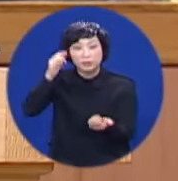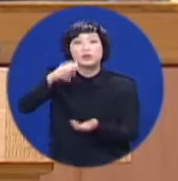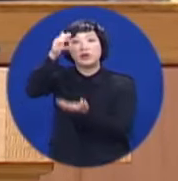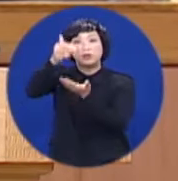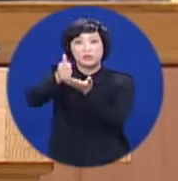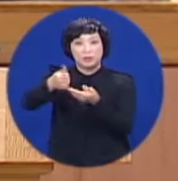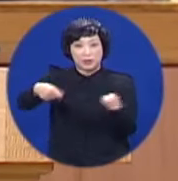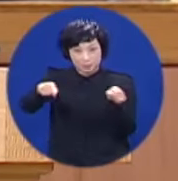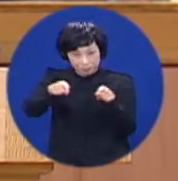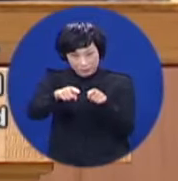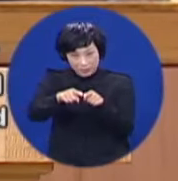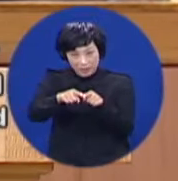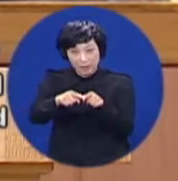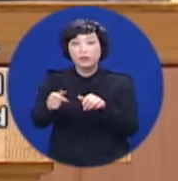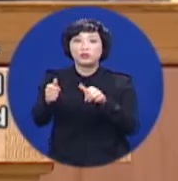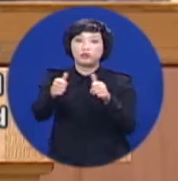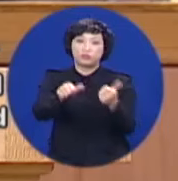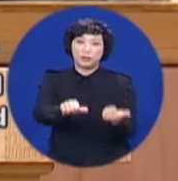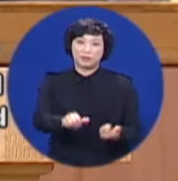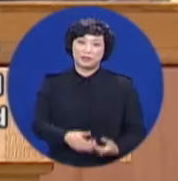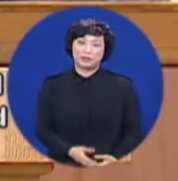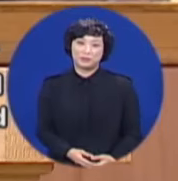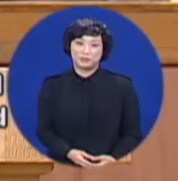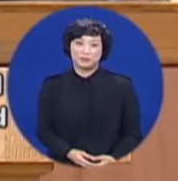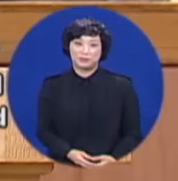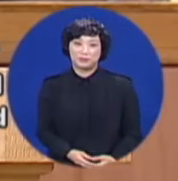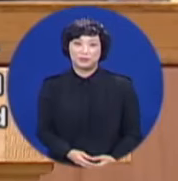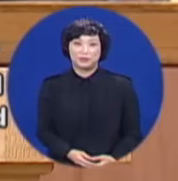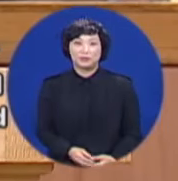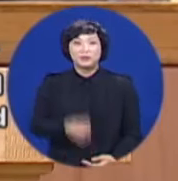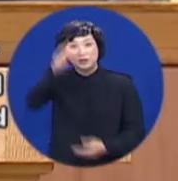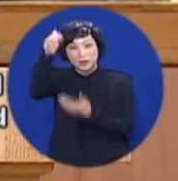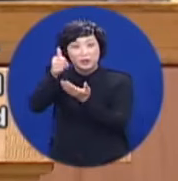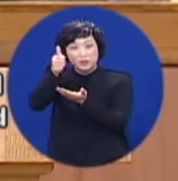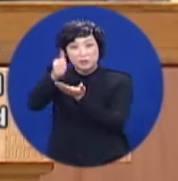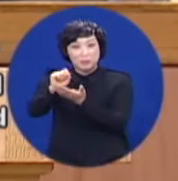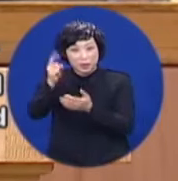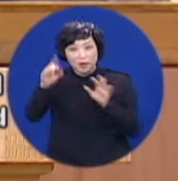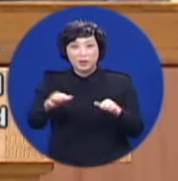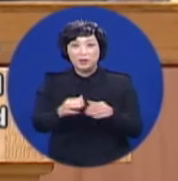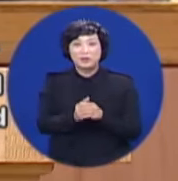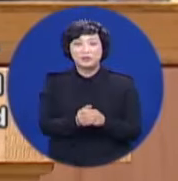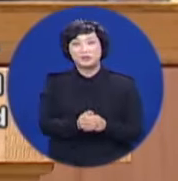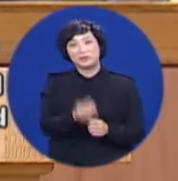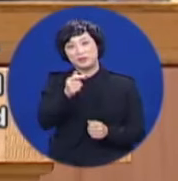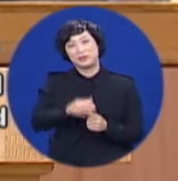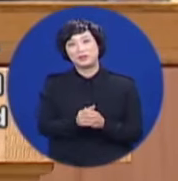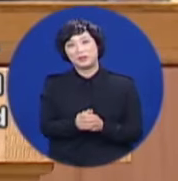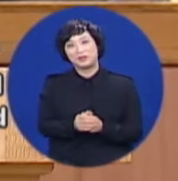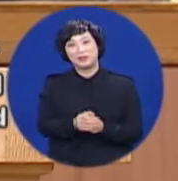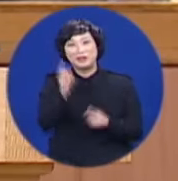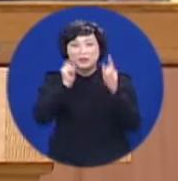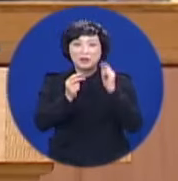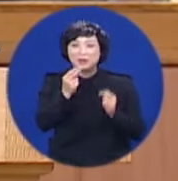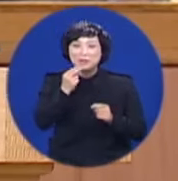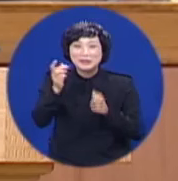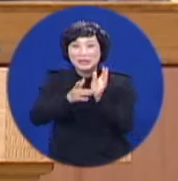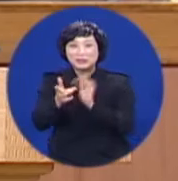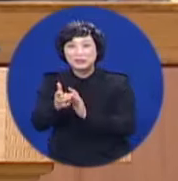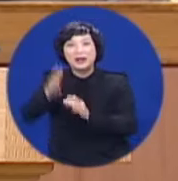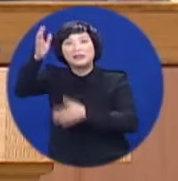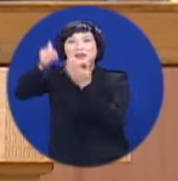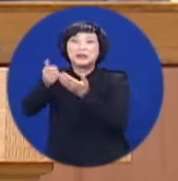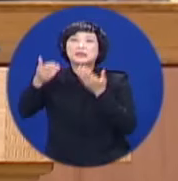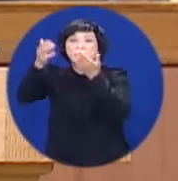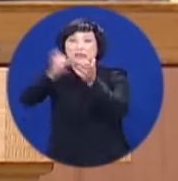성령으로 죽으셨다. 그래서 성령으로 흠없는 자기를 하나님께 드린 예수의